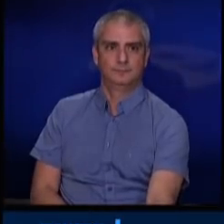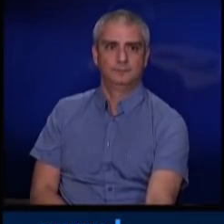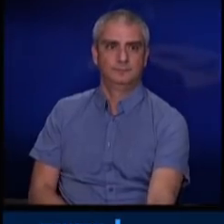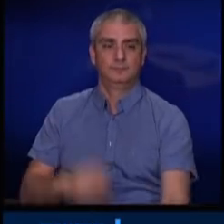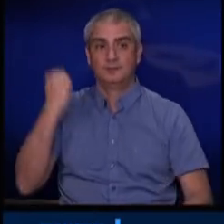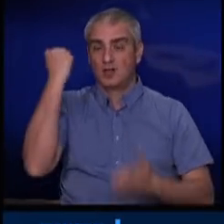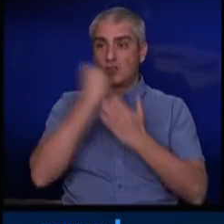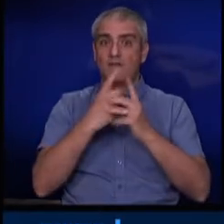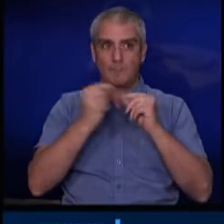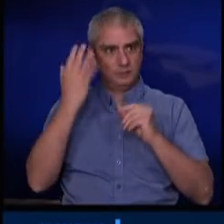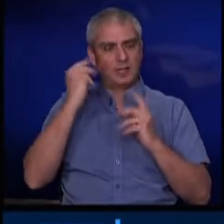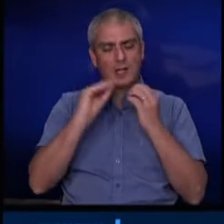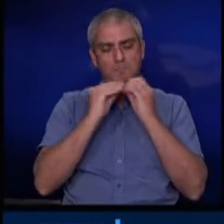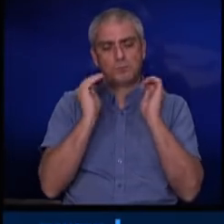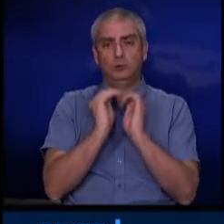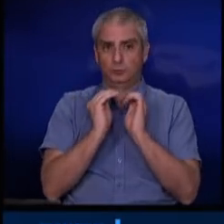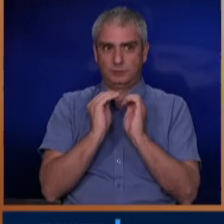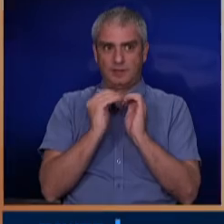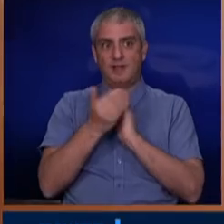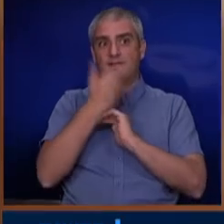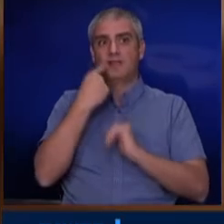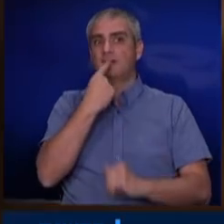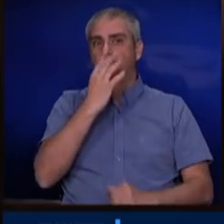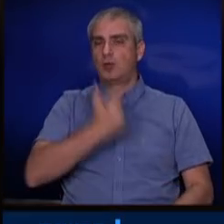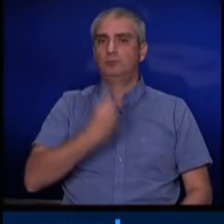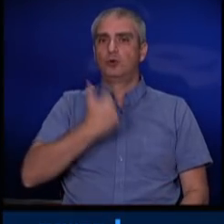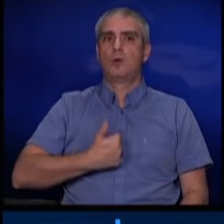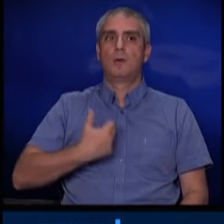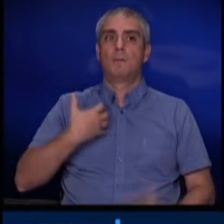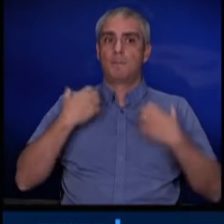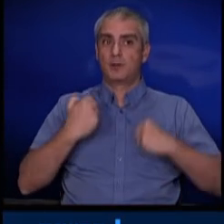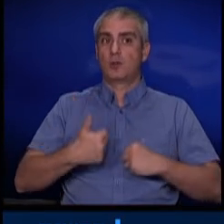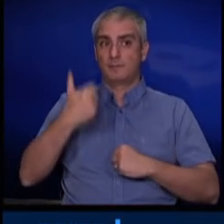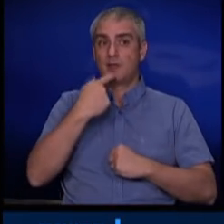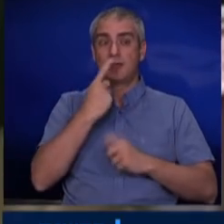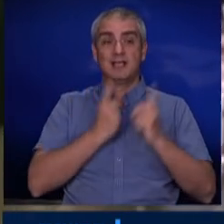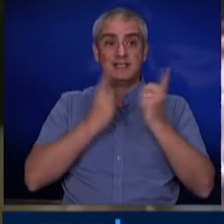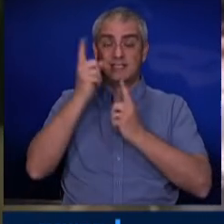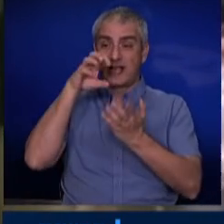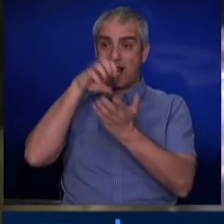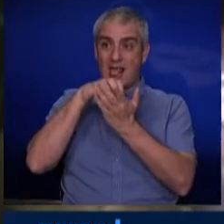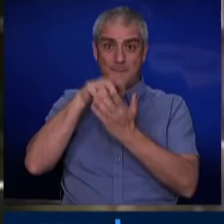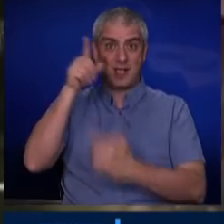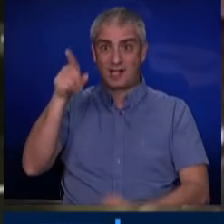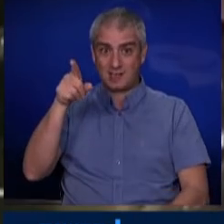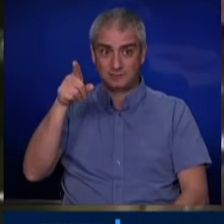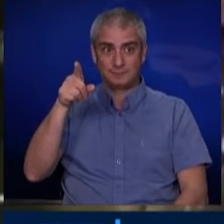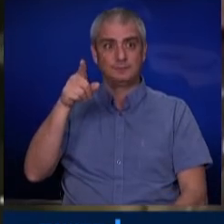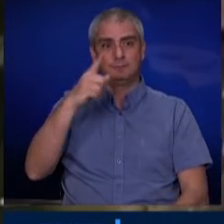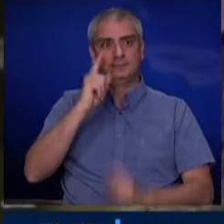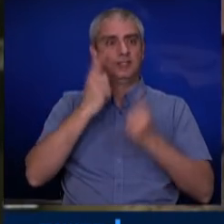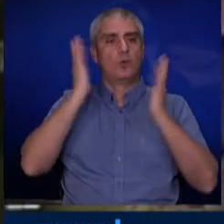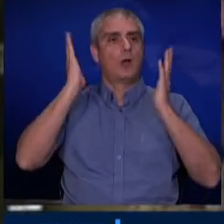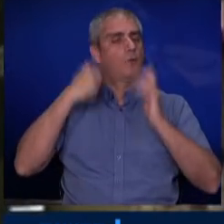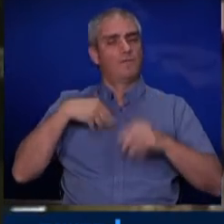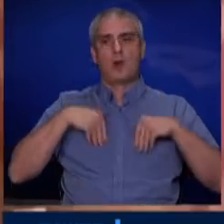התקיפה ברצועה הייתה מצומצמת וקדמה להתבטאות של גורם ביטחוני בכיר שאמר שהיריע רקטות לכיוון המרכז הוא אירוע חמור